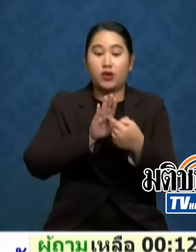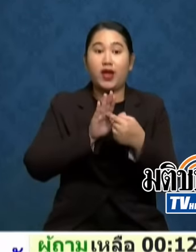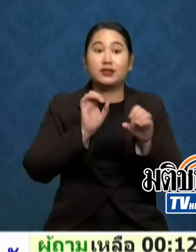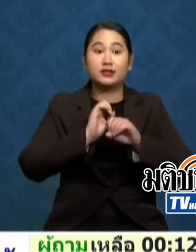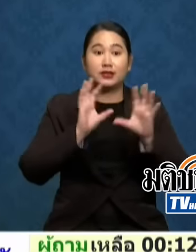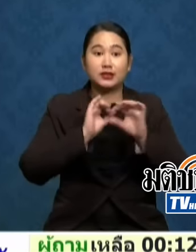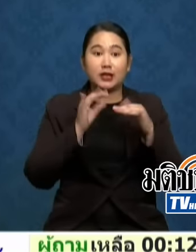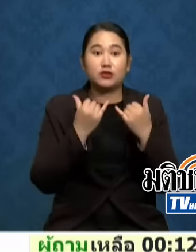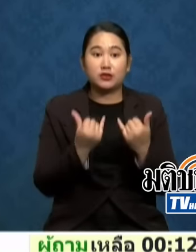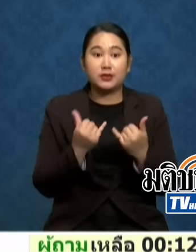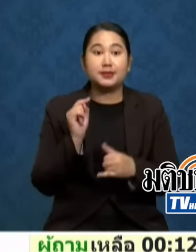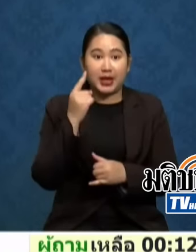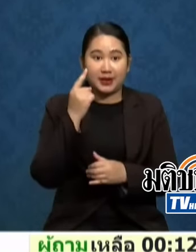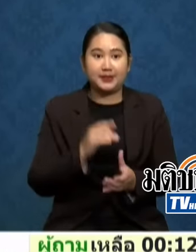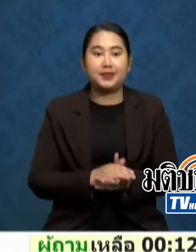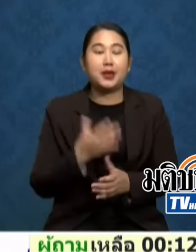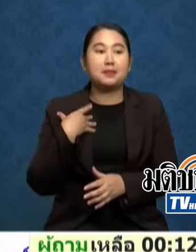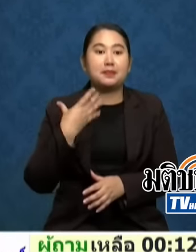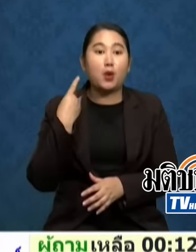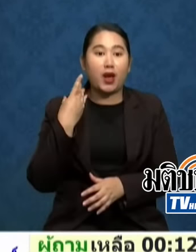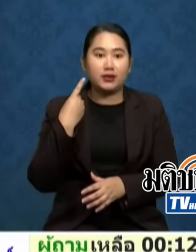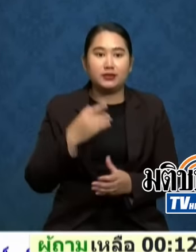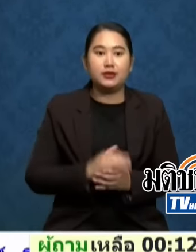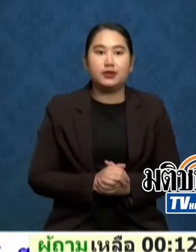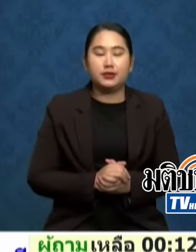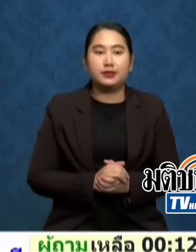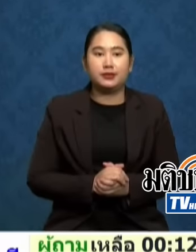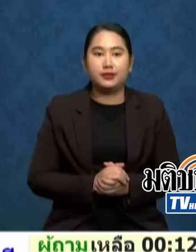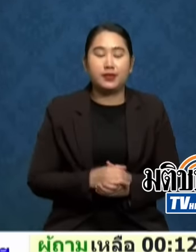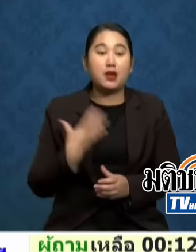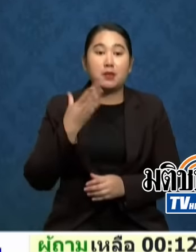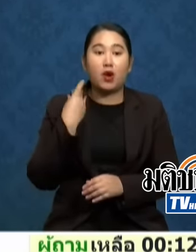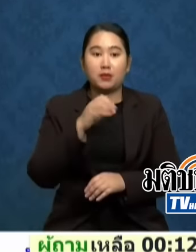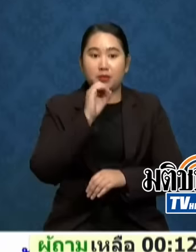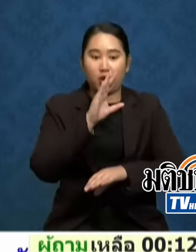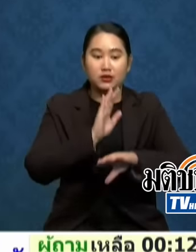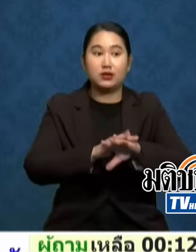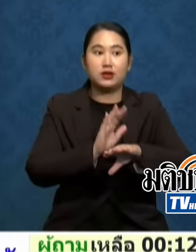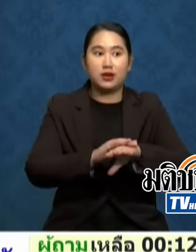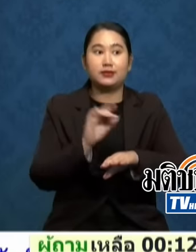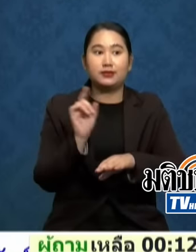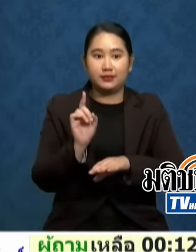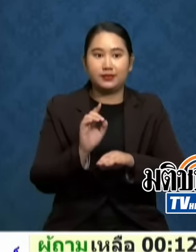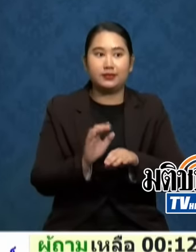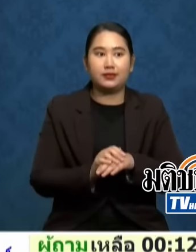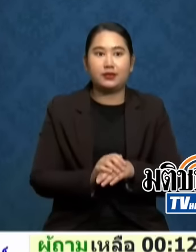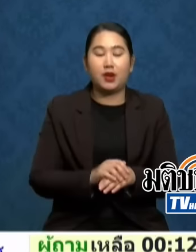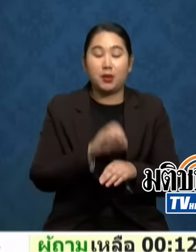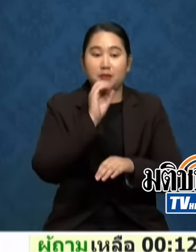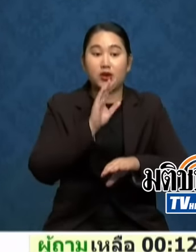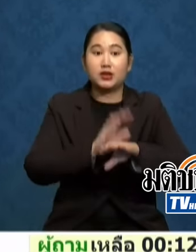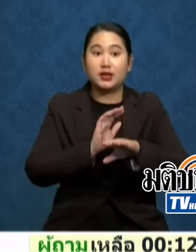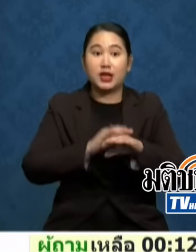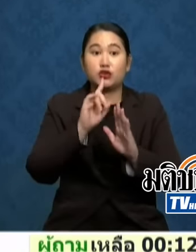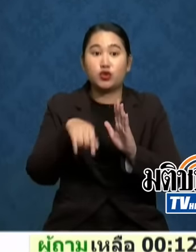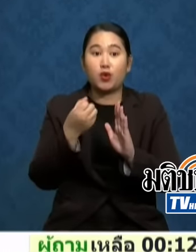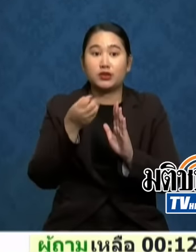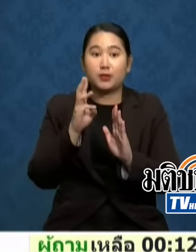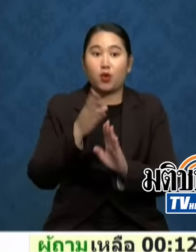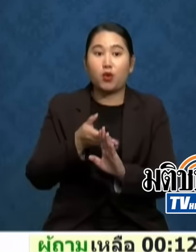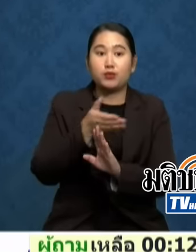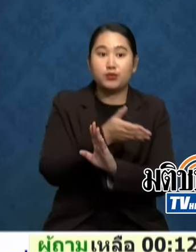ครับเอาล่าสุดนี้เลยเมื่อวานนี้ครับท่านประธานผมได้มีการแจ้งเตือนเป็นแบบ Early Warning ล่วงหน้า16ชั่วโมงให้กับประ